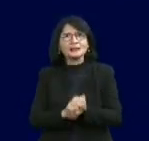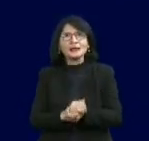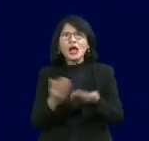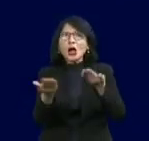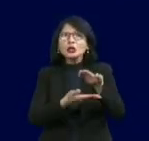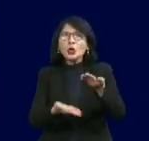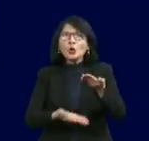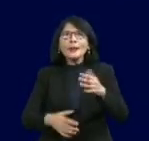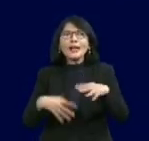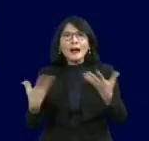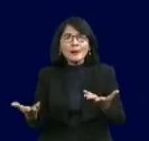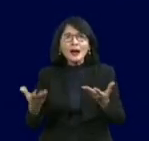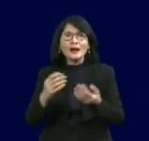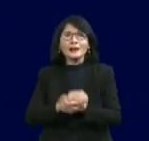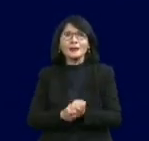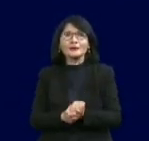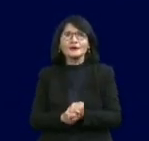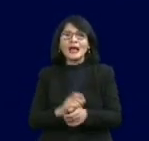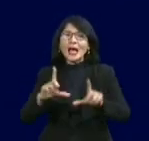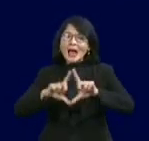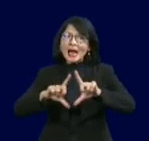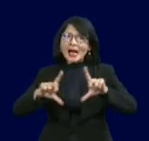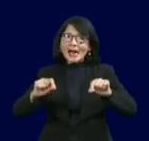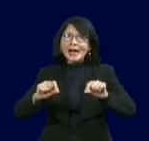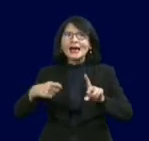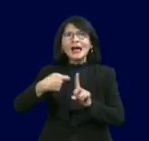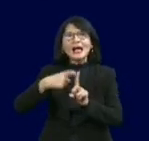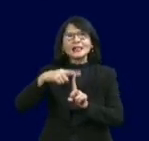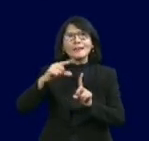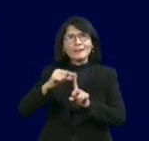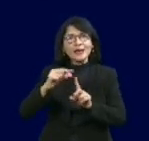apa saja yang harus dibawa? Tentunya kartu tanda penduduk, KTP,